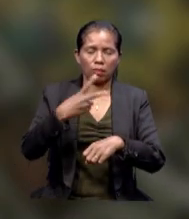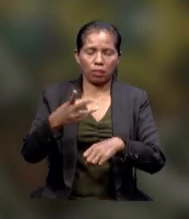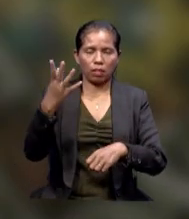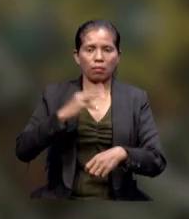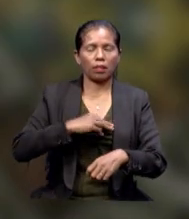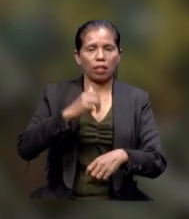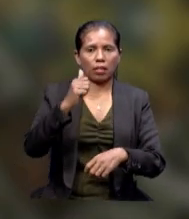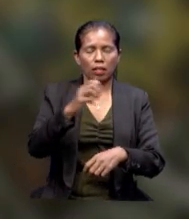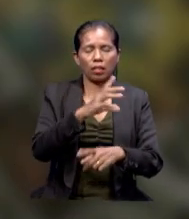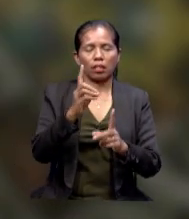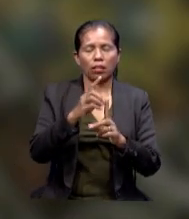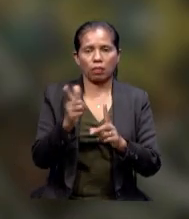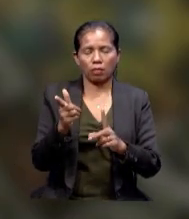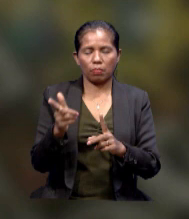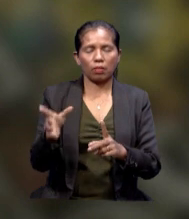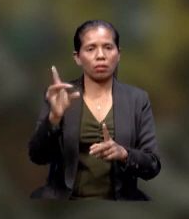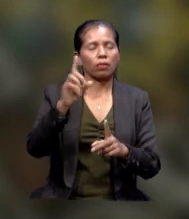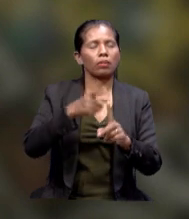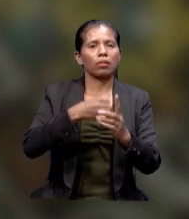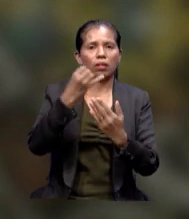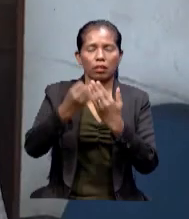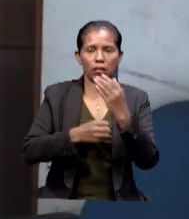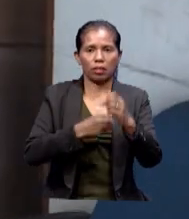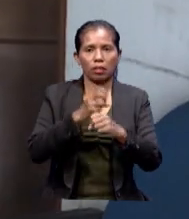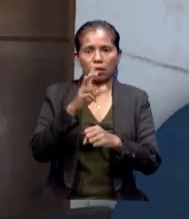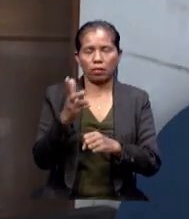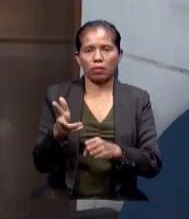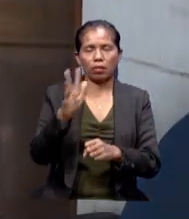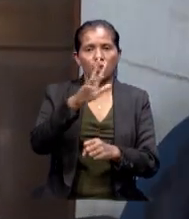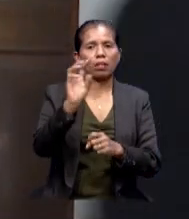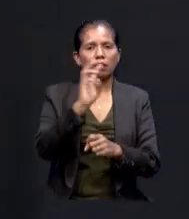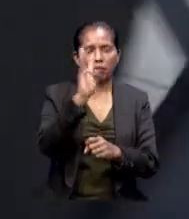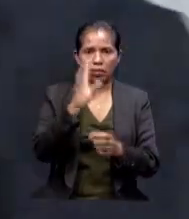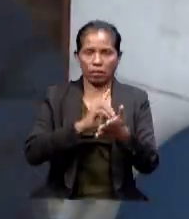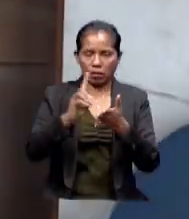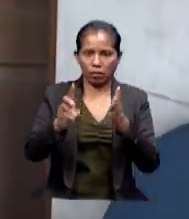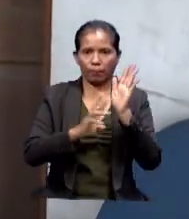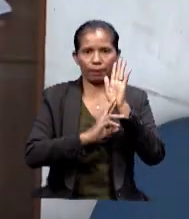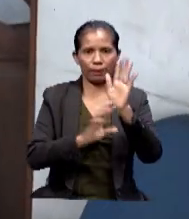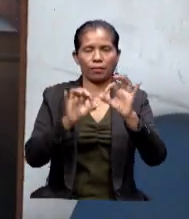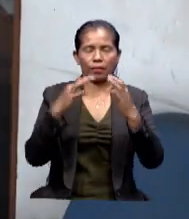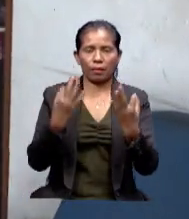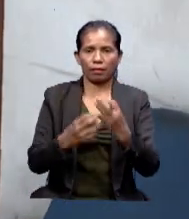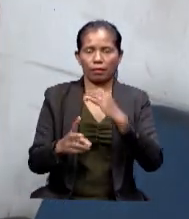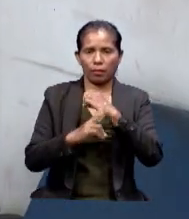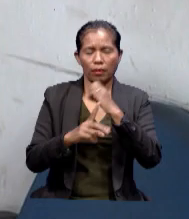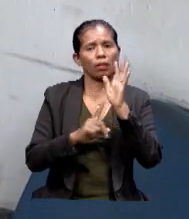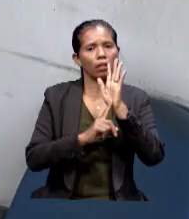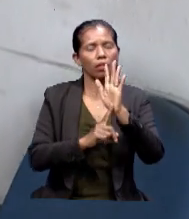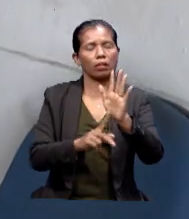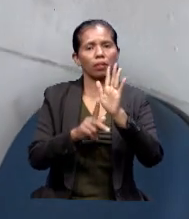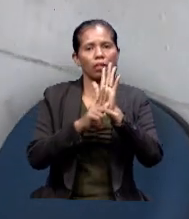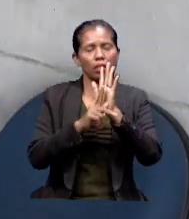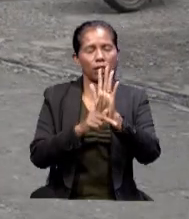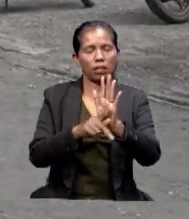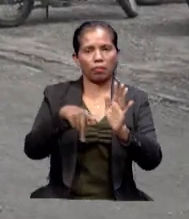nulu resin hitu fulan dezembro tinan rihun rua nulu resin rua iha kuarta semana ne representante familia vítima hato keisha ba